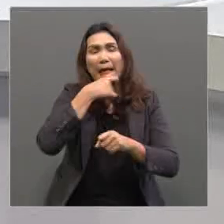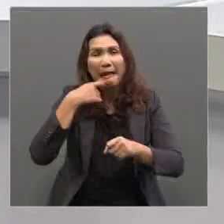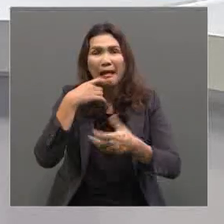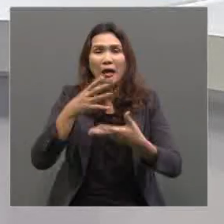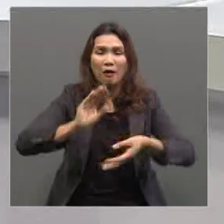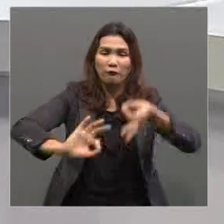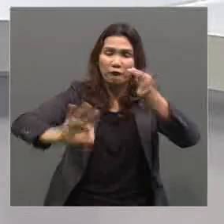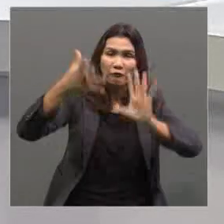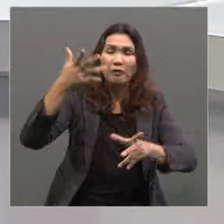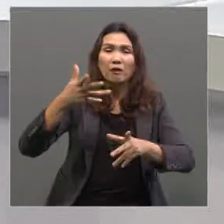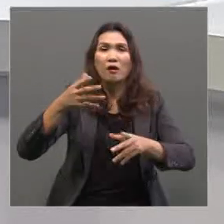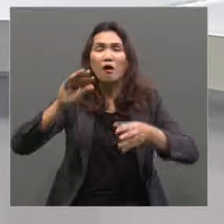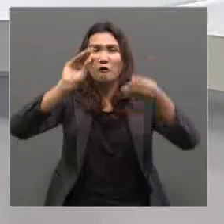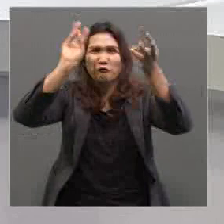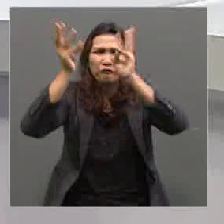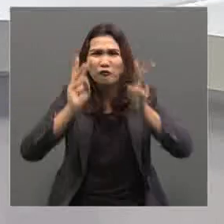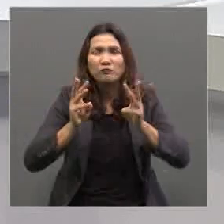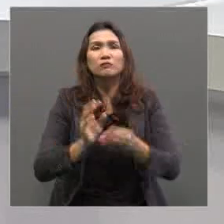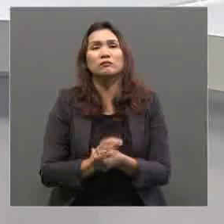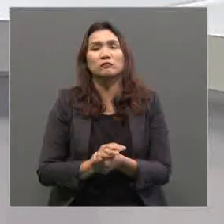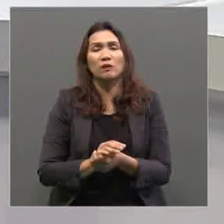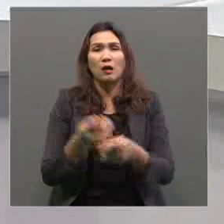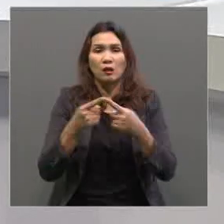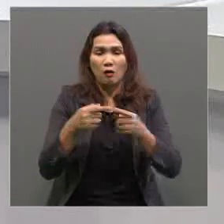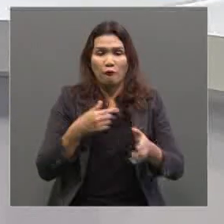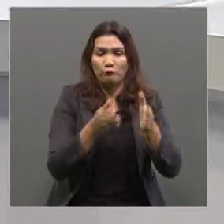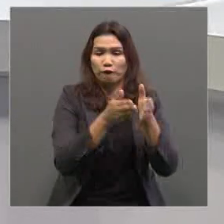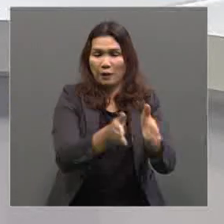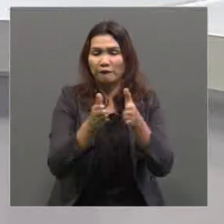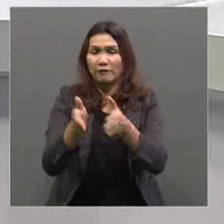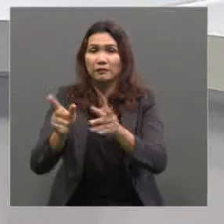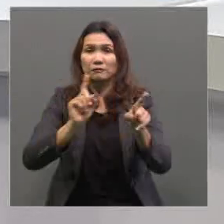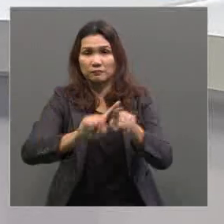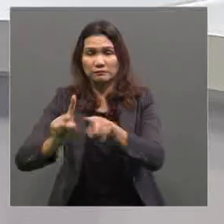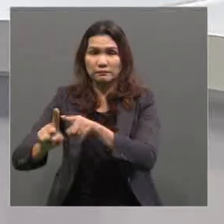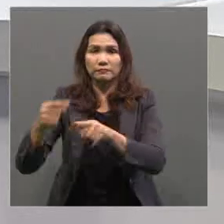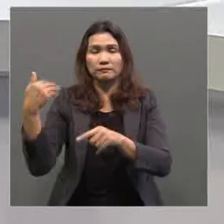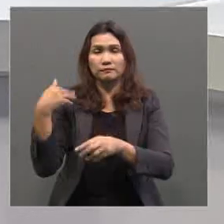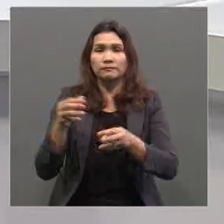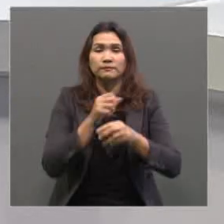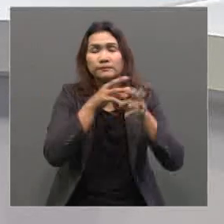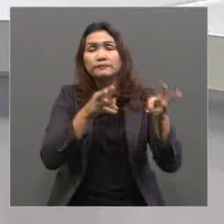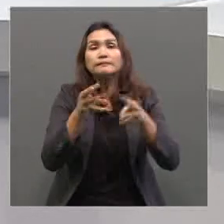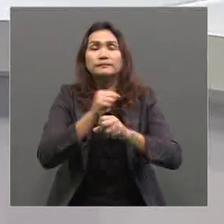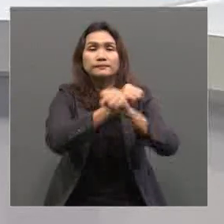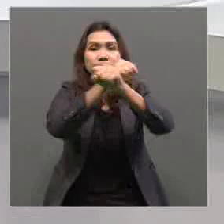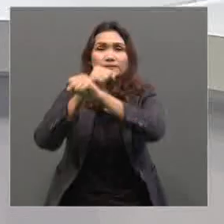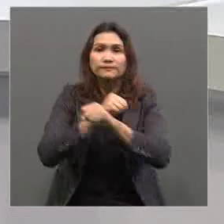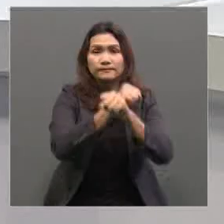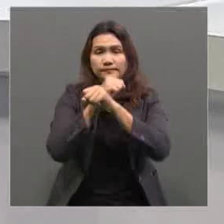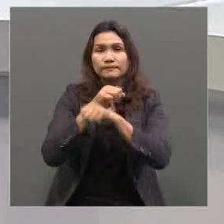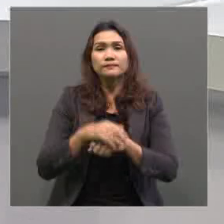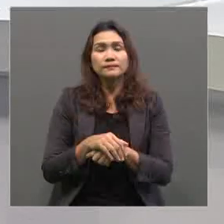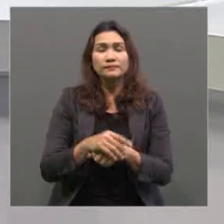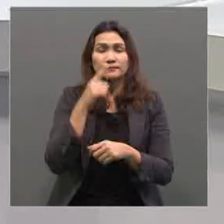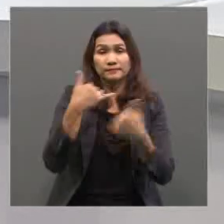าไฟป่าทำให้เกิดฝุ่นนี่แหละค่ะทีนี้แต่ละหน่วยงานเขาก็จะมีมาตรการในการควบคุมเรื่องของฝุ่น PM2.5 นะคะท